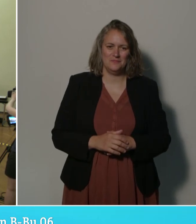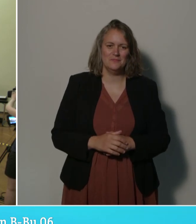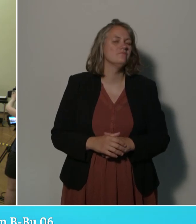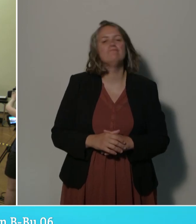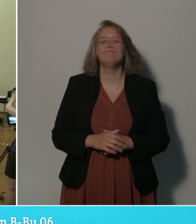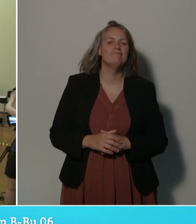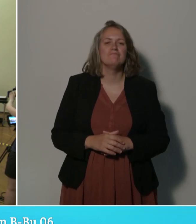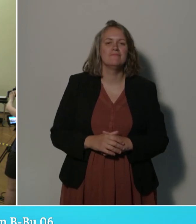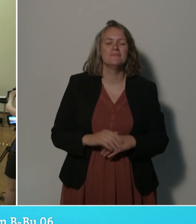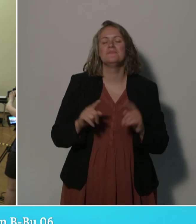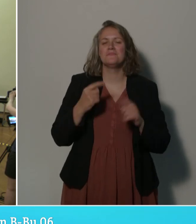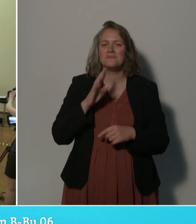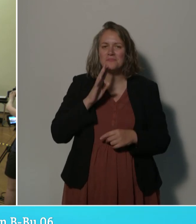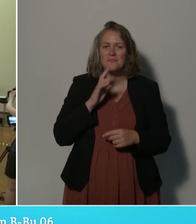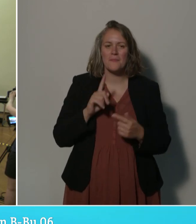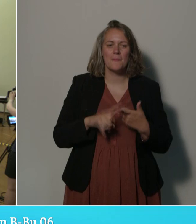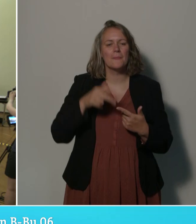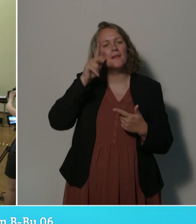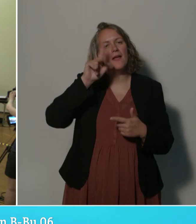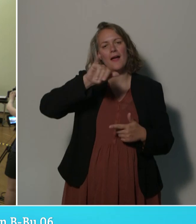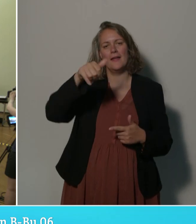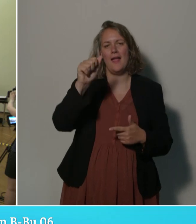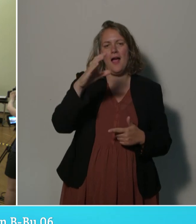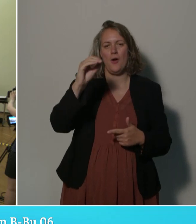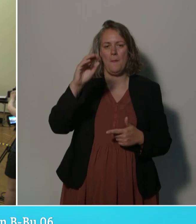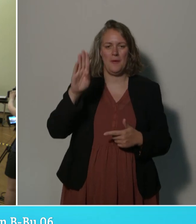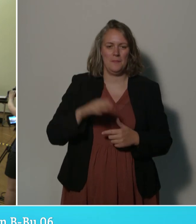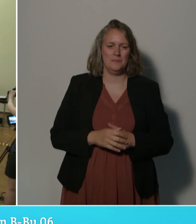Dann ist der nächste Redner Herr Jakob.